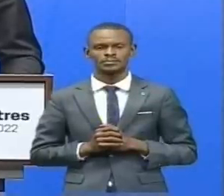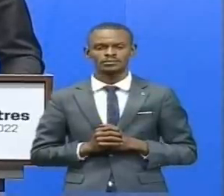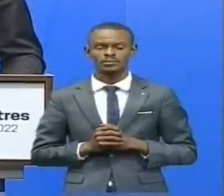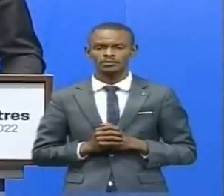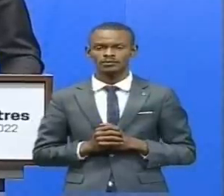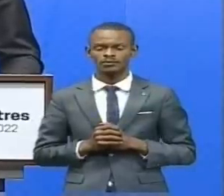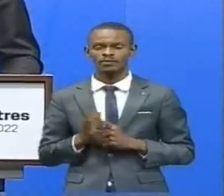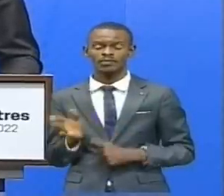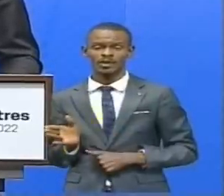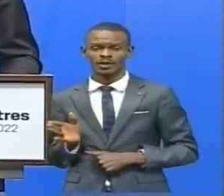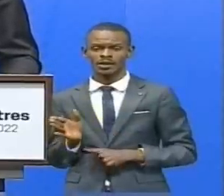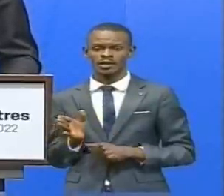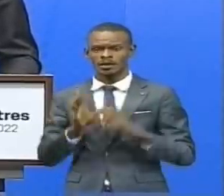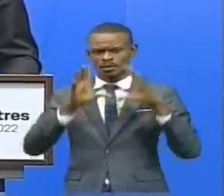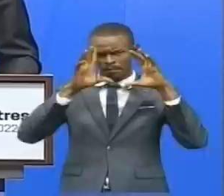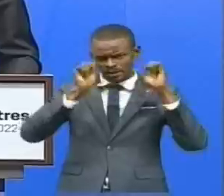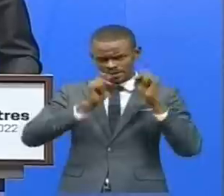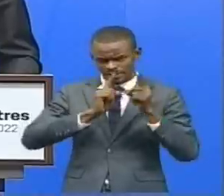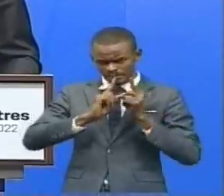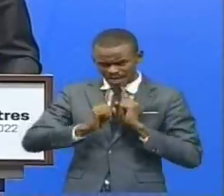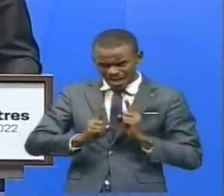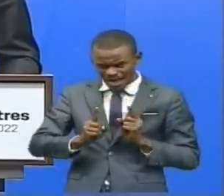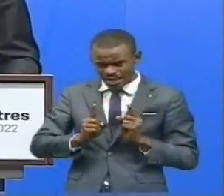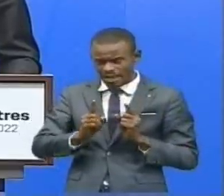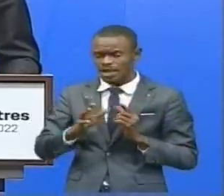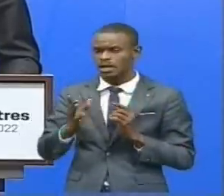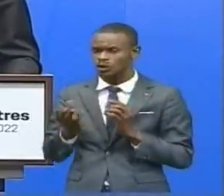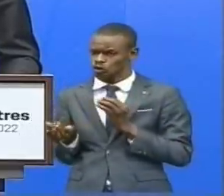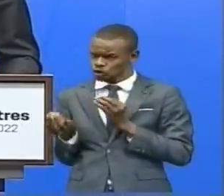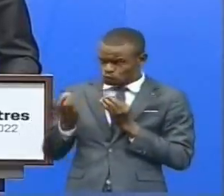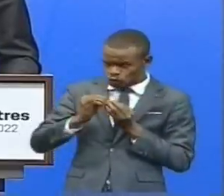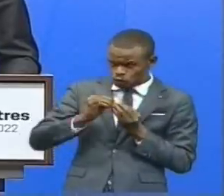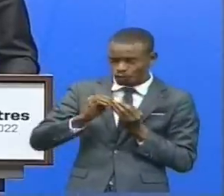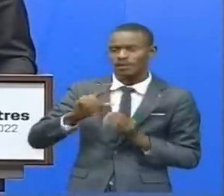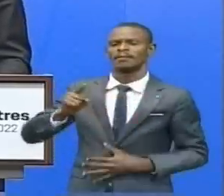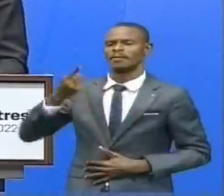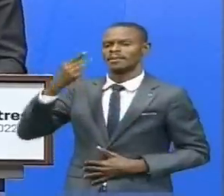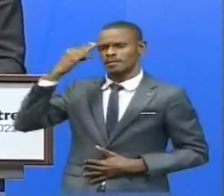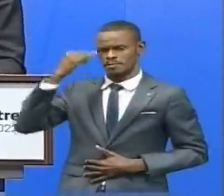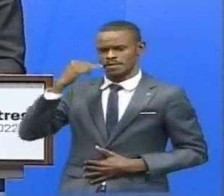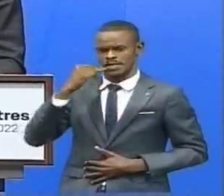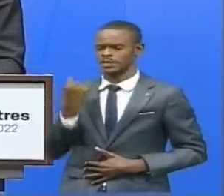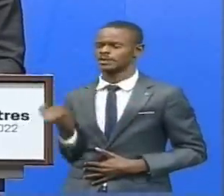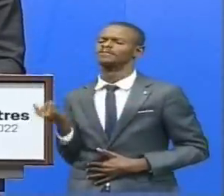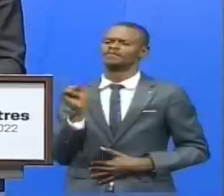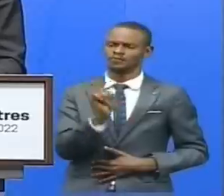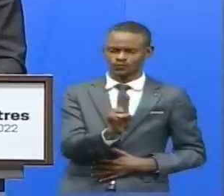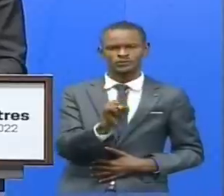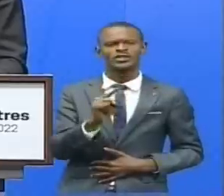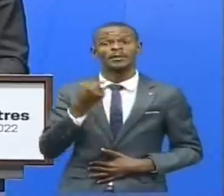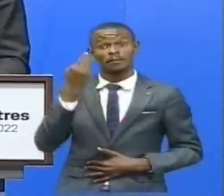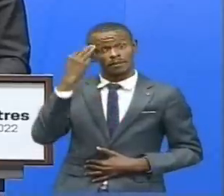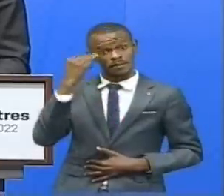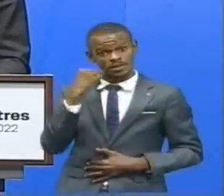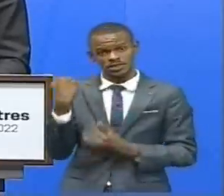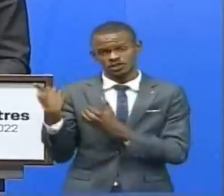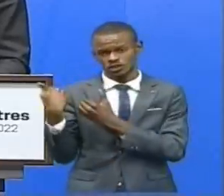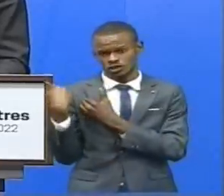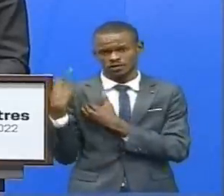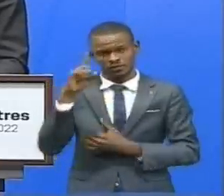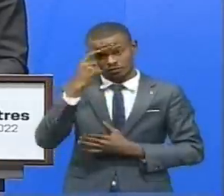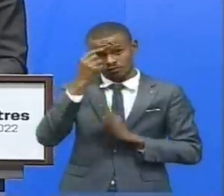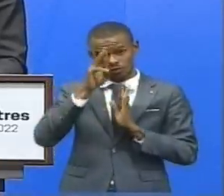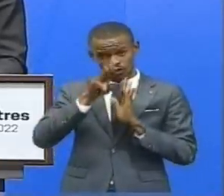Intervenant à la suite de la communication du président de la République, le Premier ministre chef du gouvernement a attiré l'attention